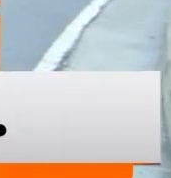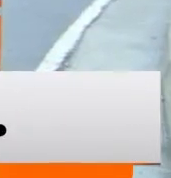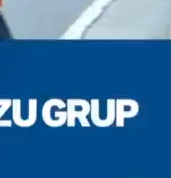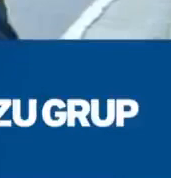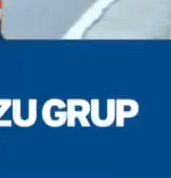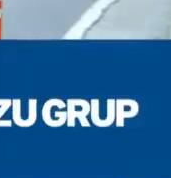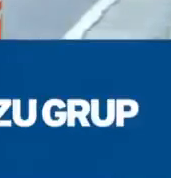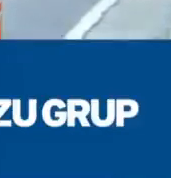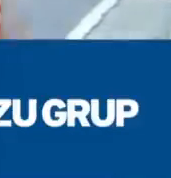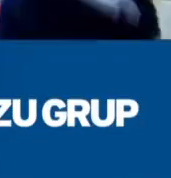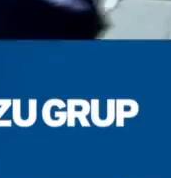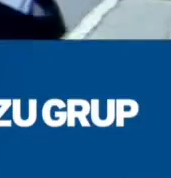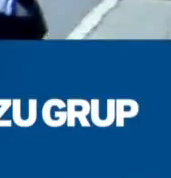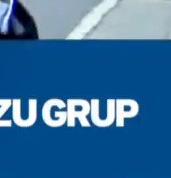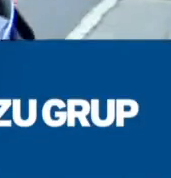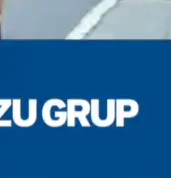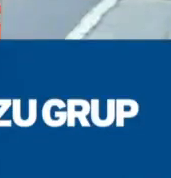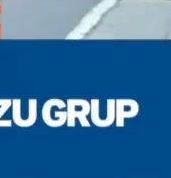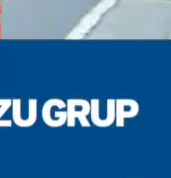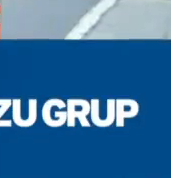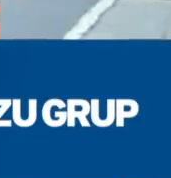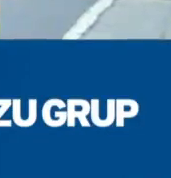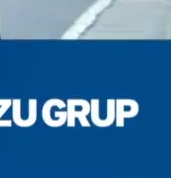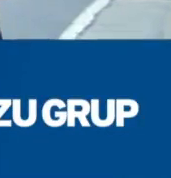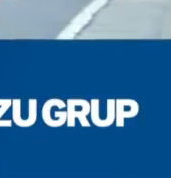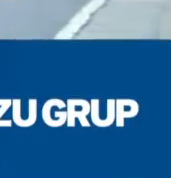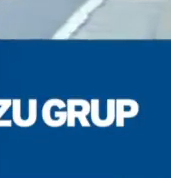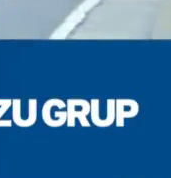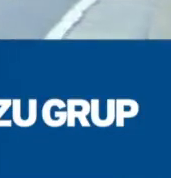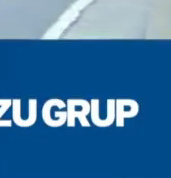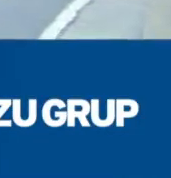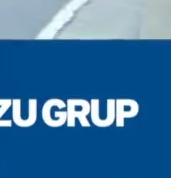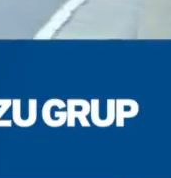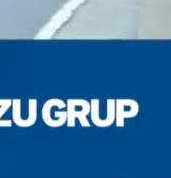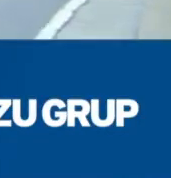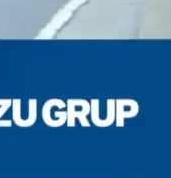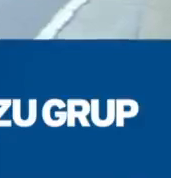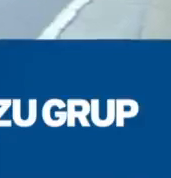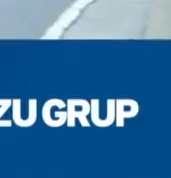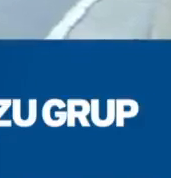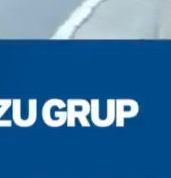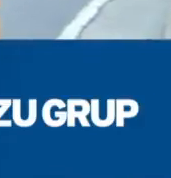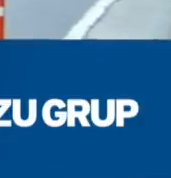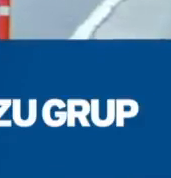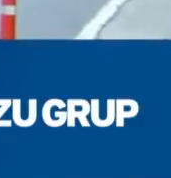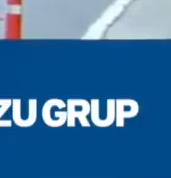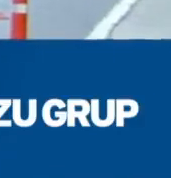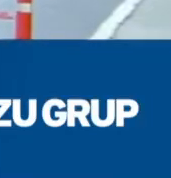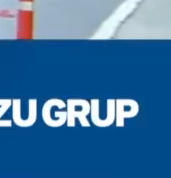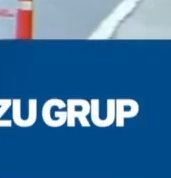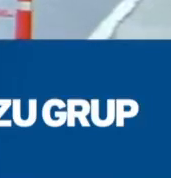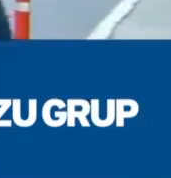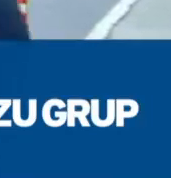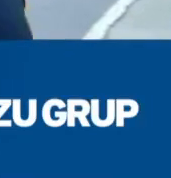İnen uçakları, kalkan uçakları, hava kontrol merkezini gasp etmek istediler, ele geçirmek istediler. Ama hem burada büyük bir direniş